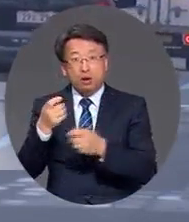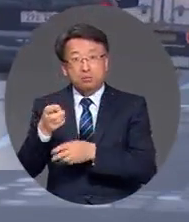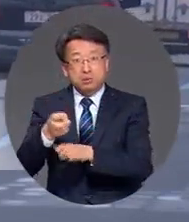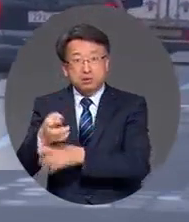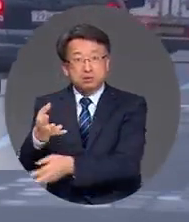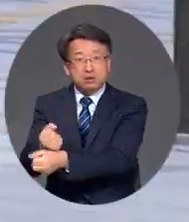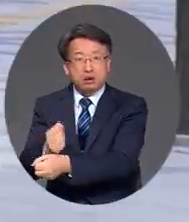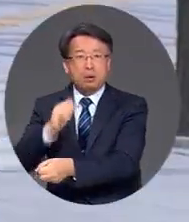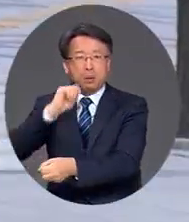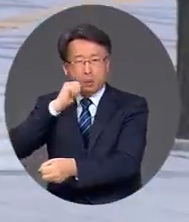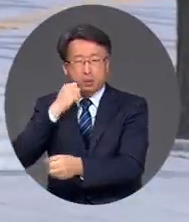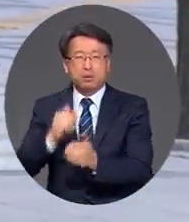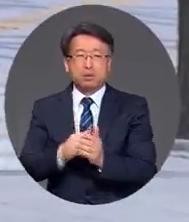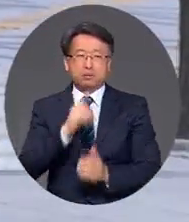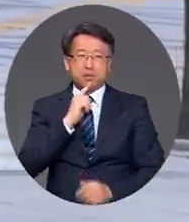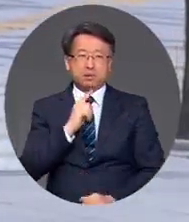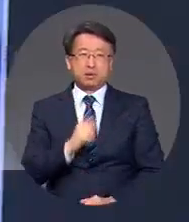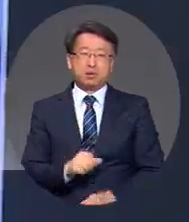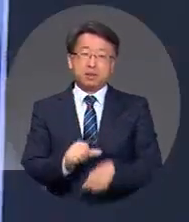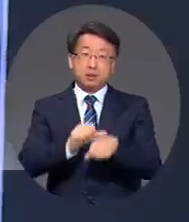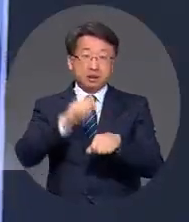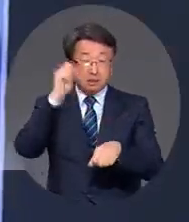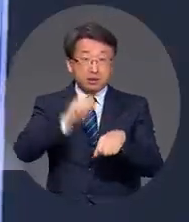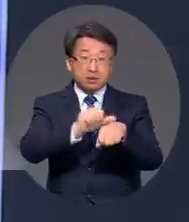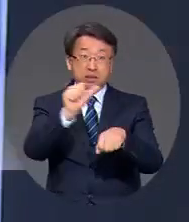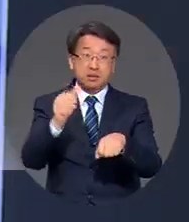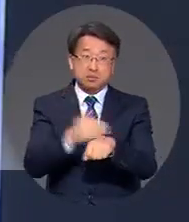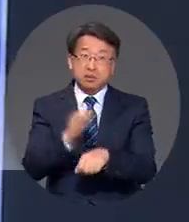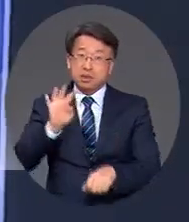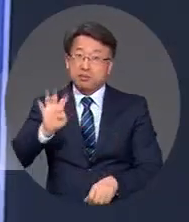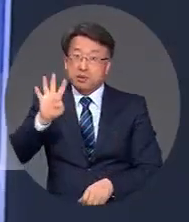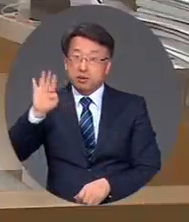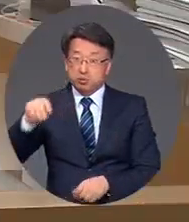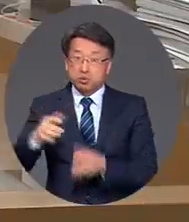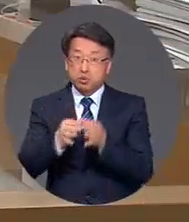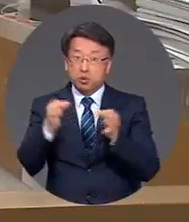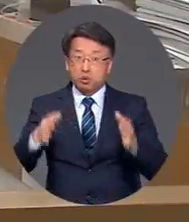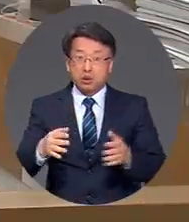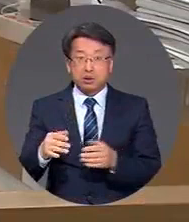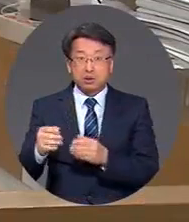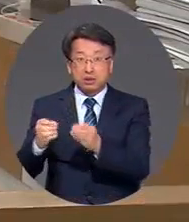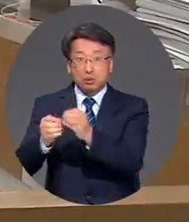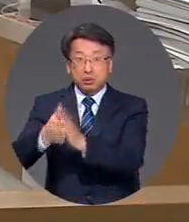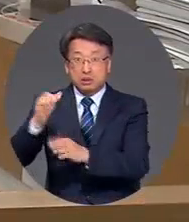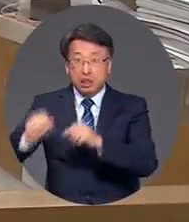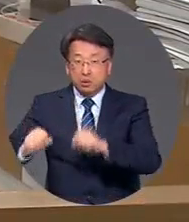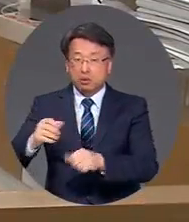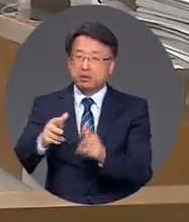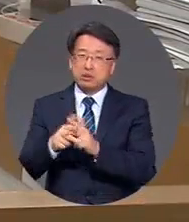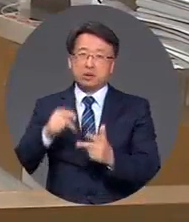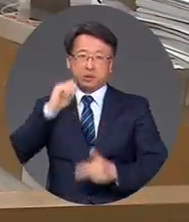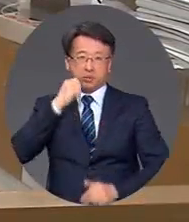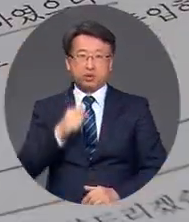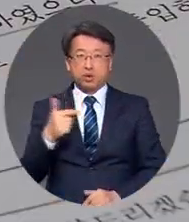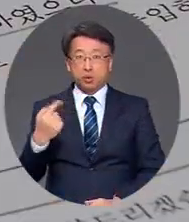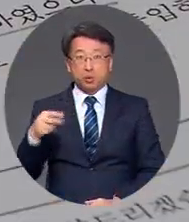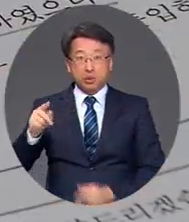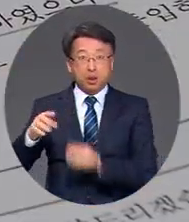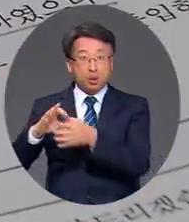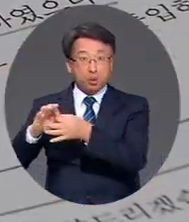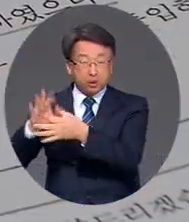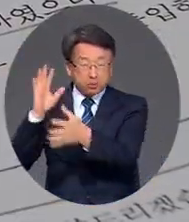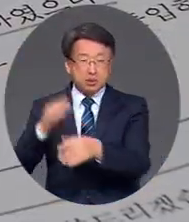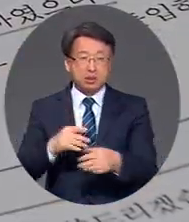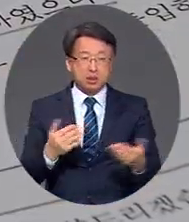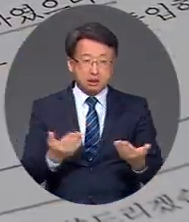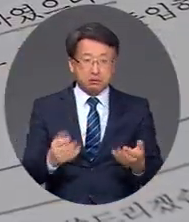새벽 5시부터 44분 동안 창원시의 대응은 이해하기 어렵습니다. 버스노사 협상과 상관없이 첫